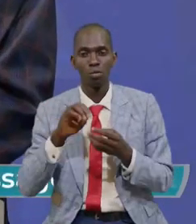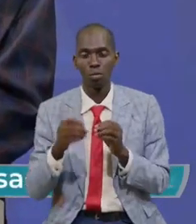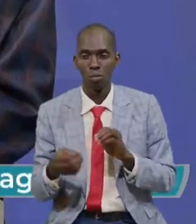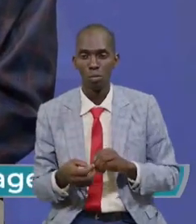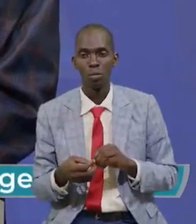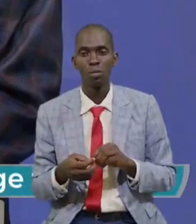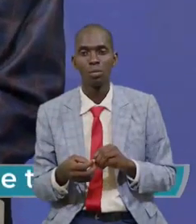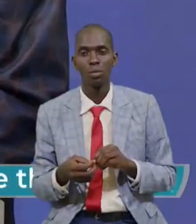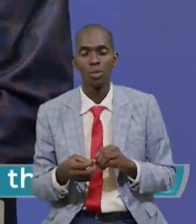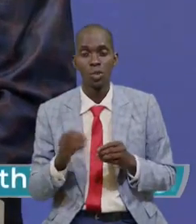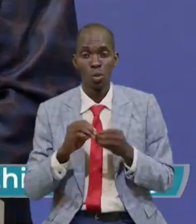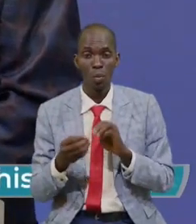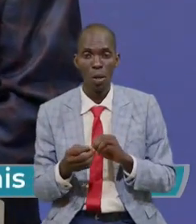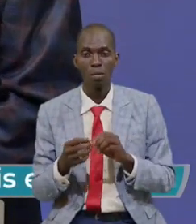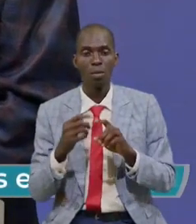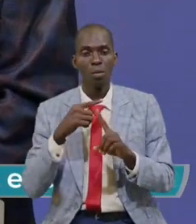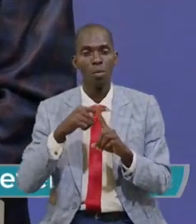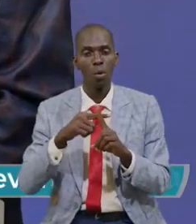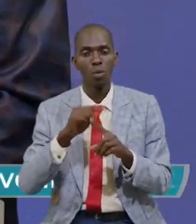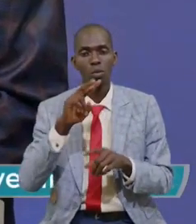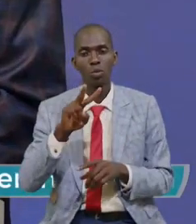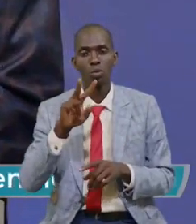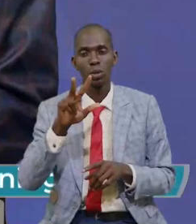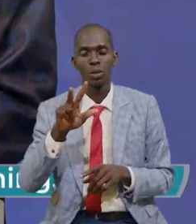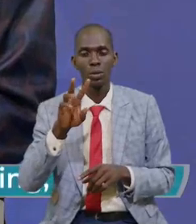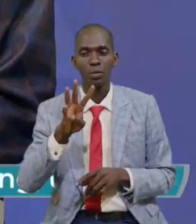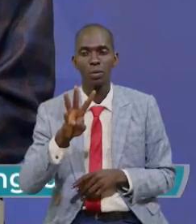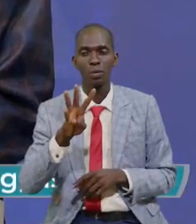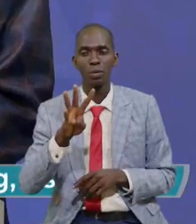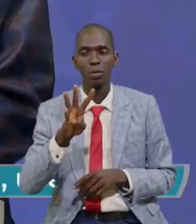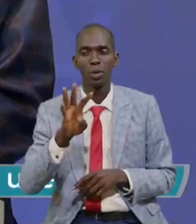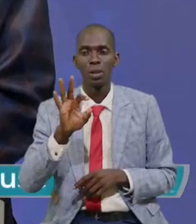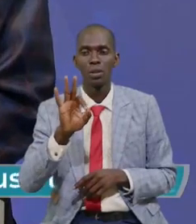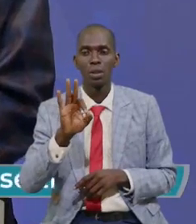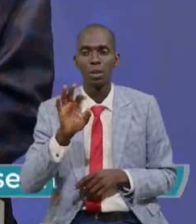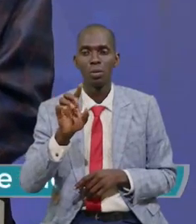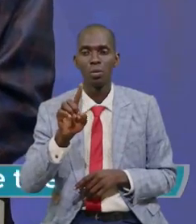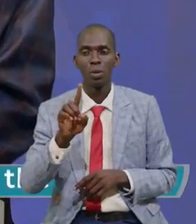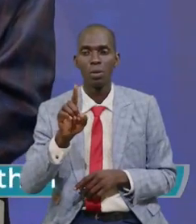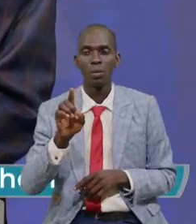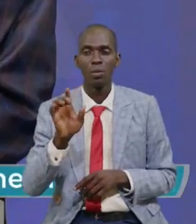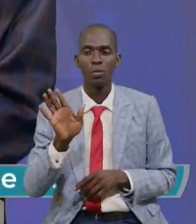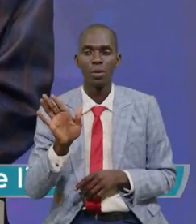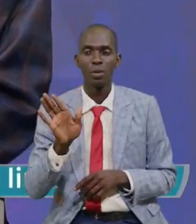Écoutez attentivement au numéro plus 234 91